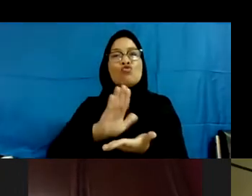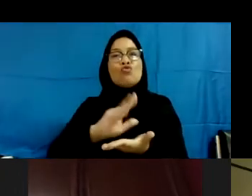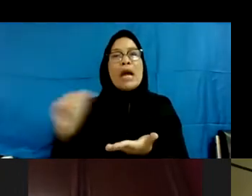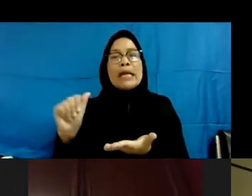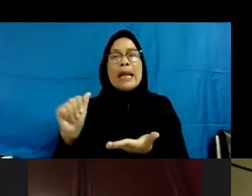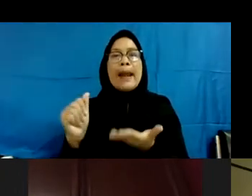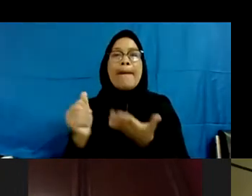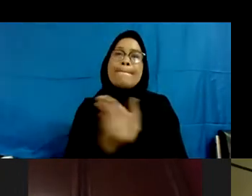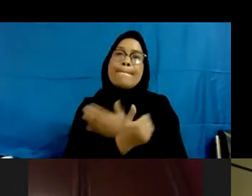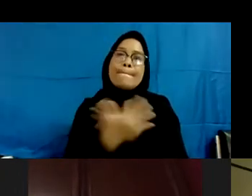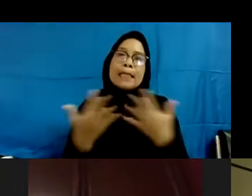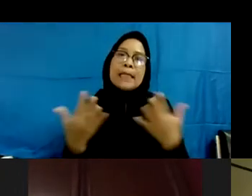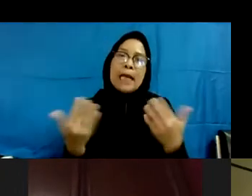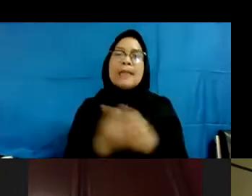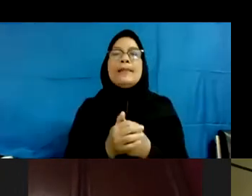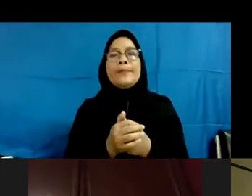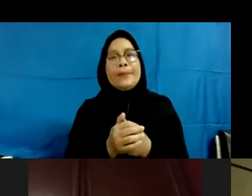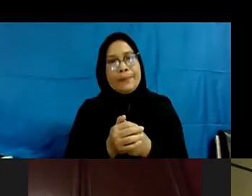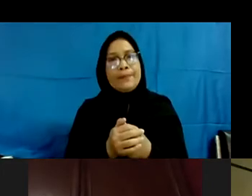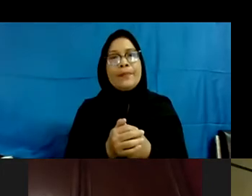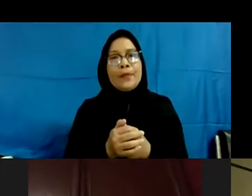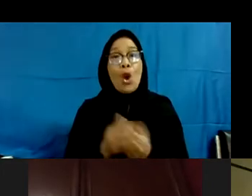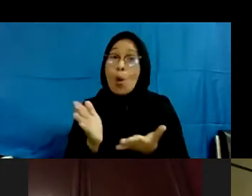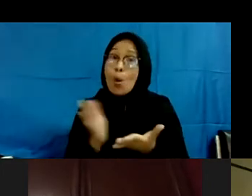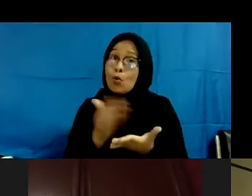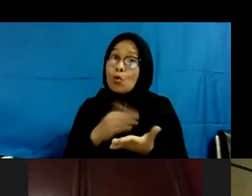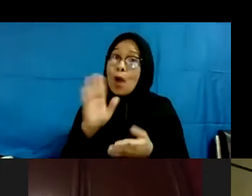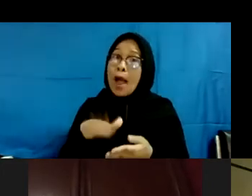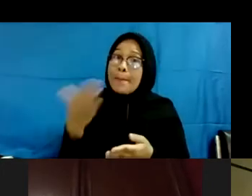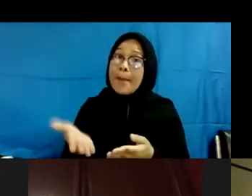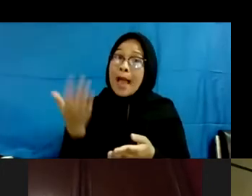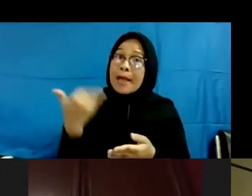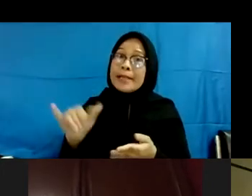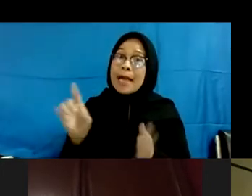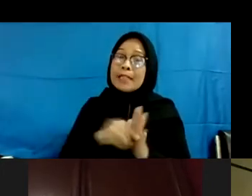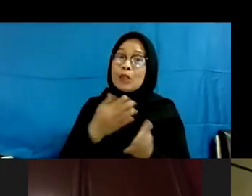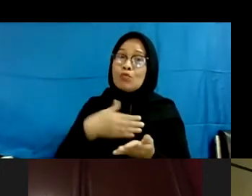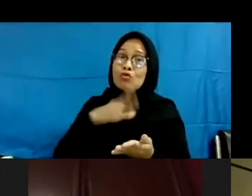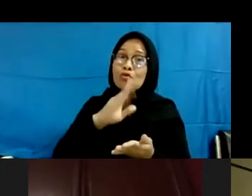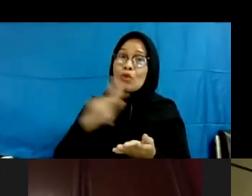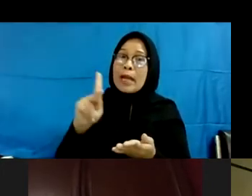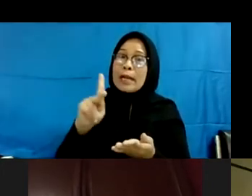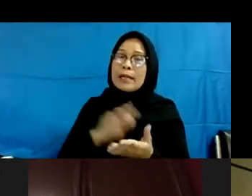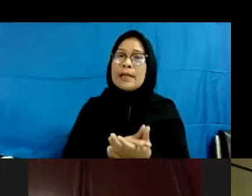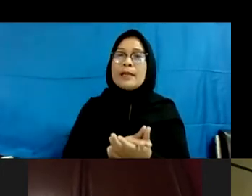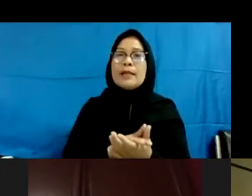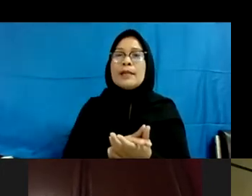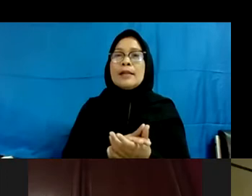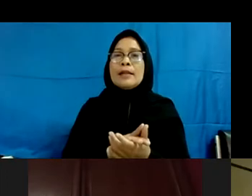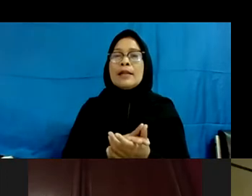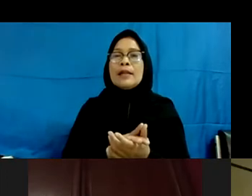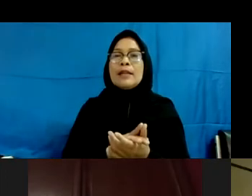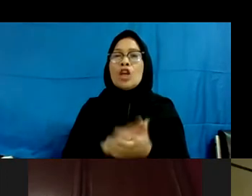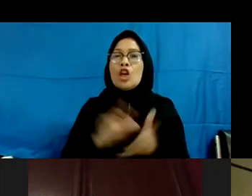kebutuhan pasar ya. Kemudian juga buku apa yang dibutuhkan untuk menambah wawasan pengetahuan dari segi tema nih.